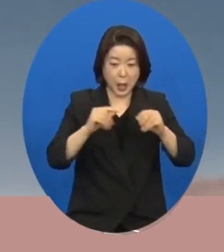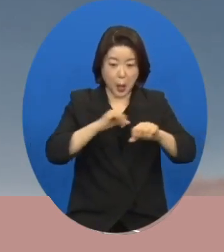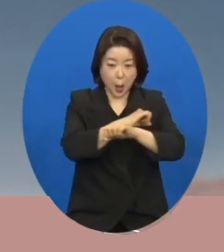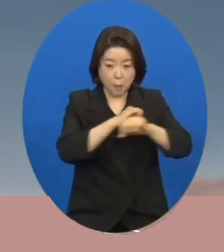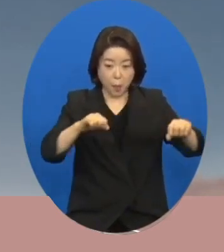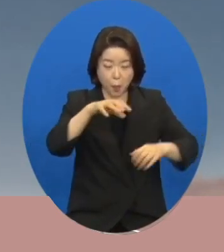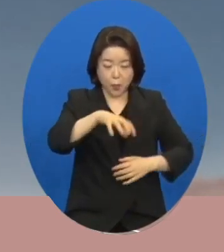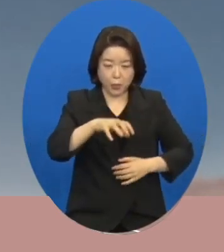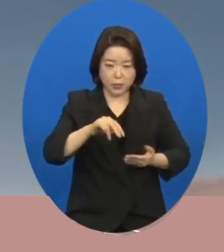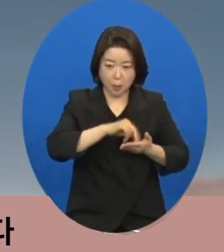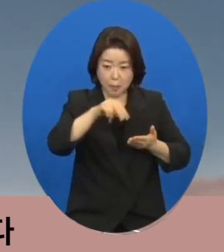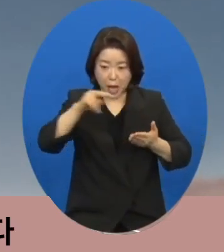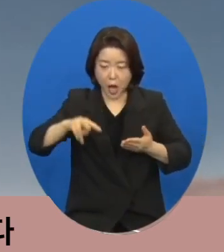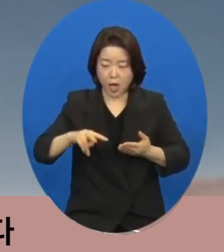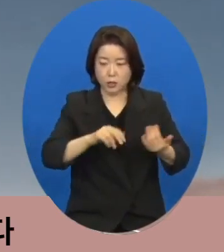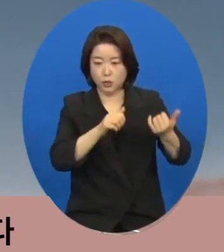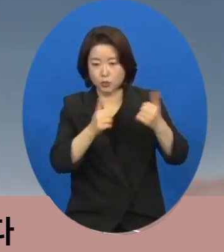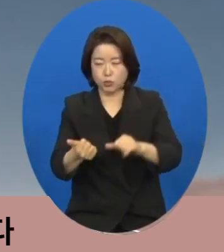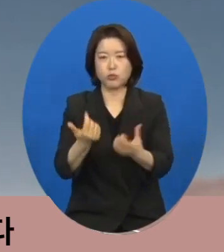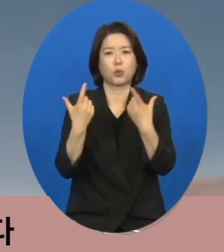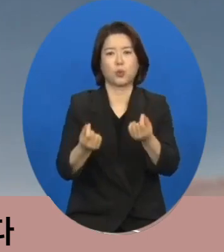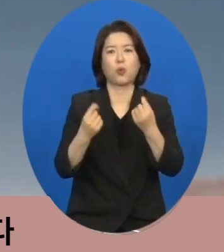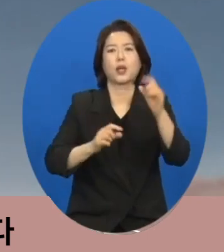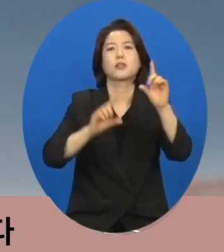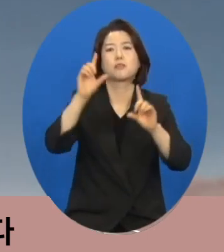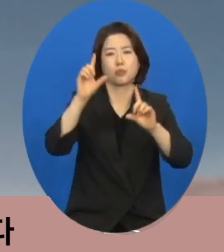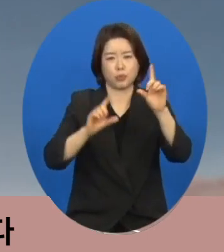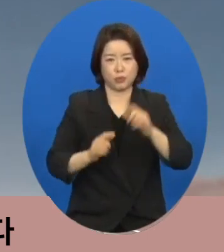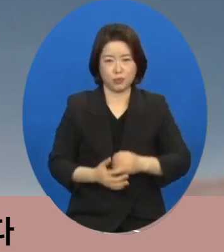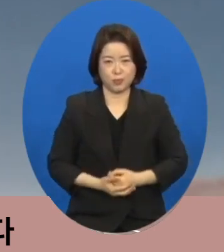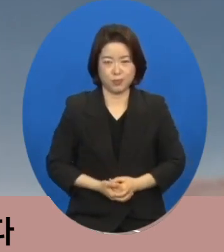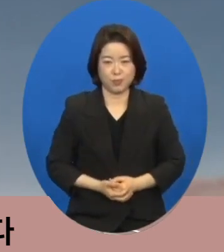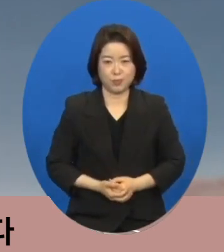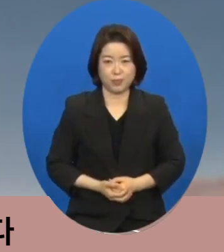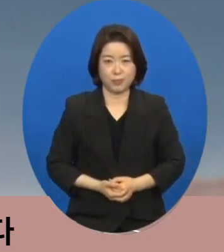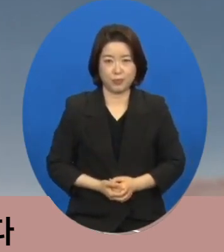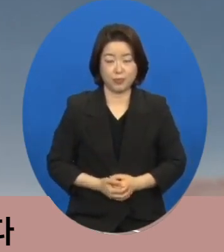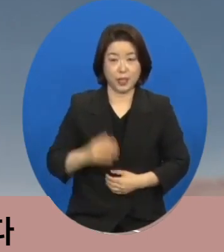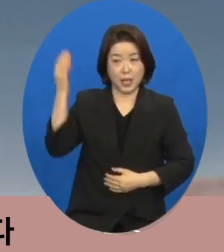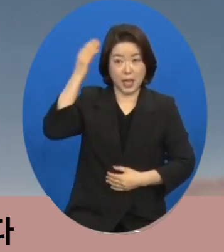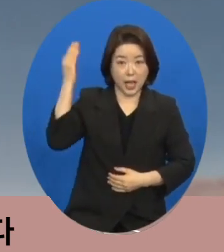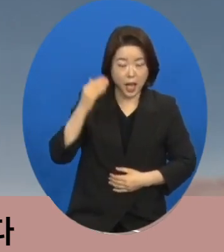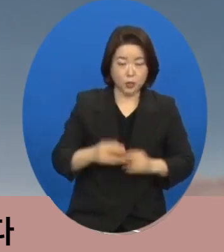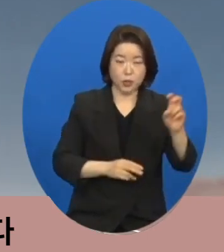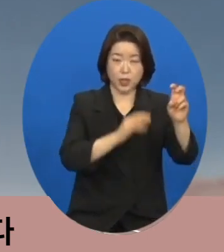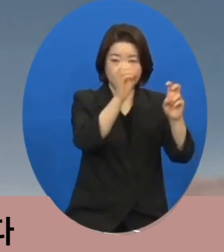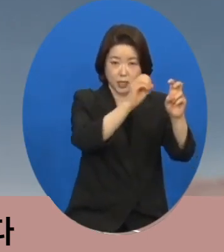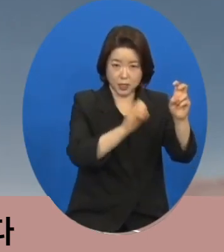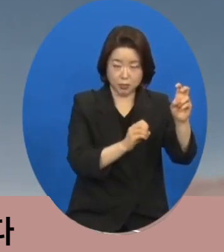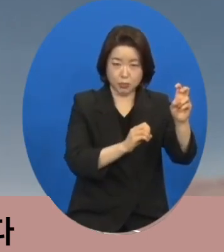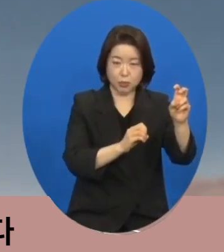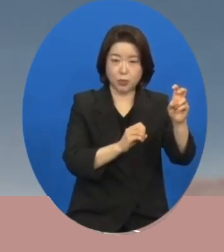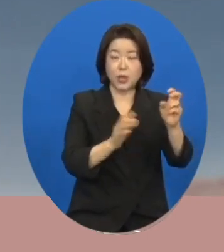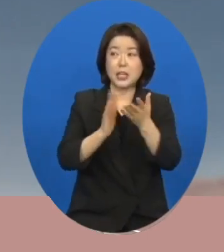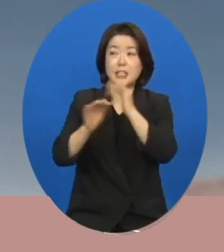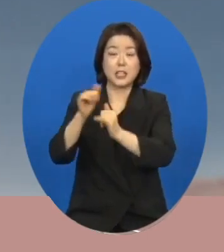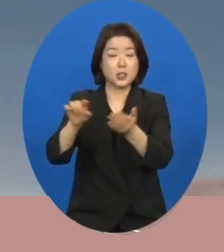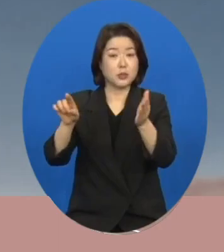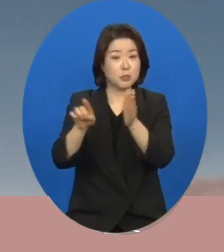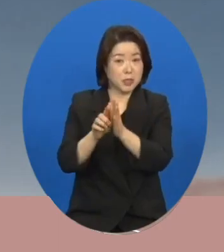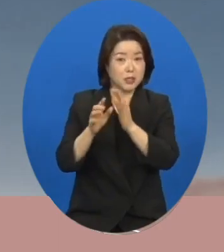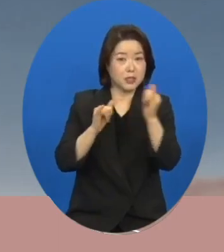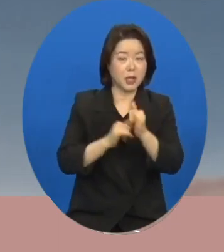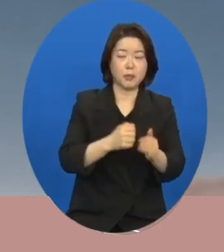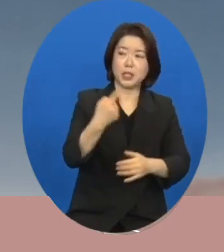비극입니다 한국에 그리스도인들은 약 20% 그래서 한 천만 명이 있다고 합니다 한번